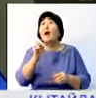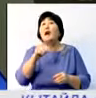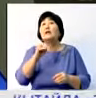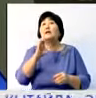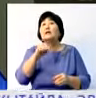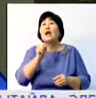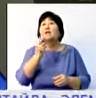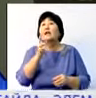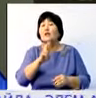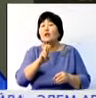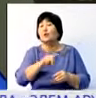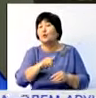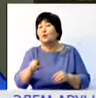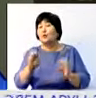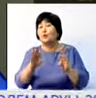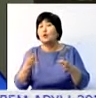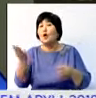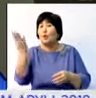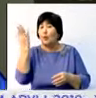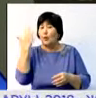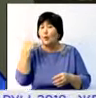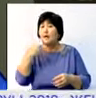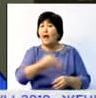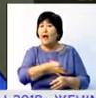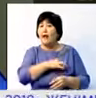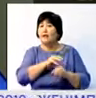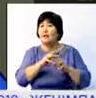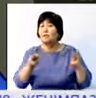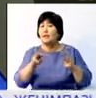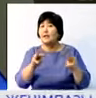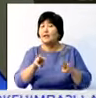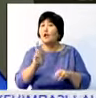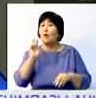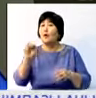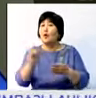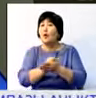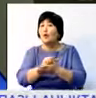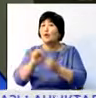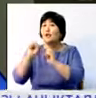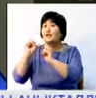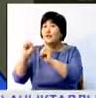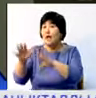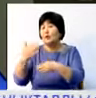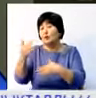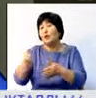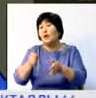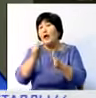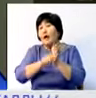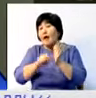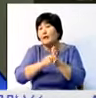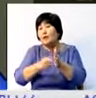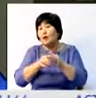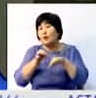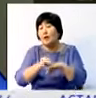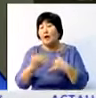үшін бұрындары әділет министрлігіне барып құжат тапсырып, сол жақтан аттестациядан өту керек болса,